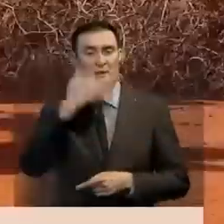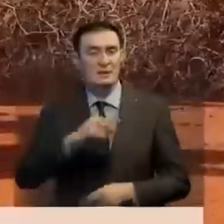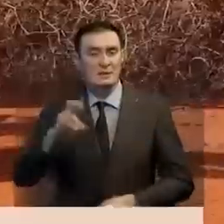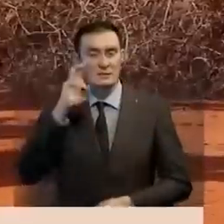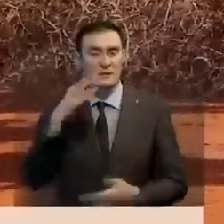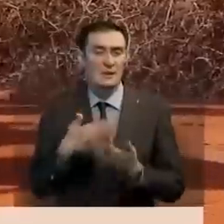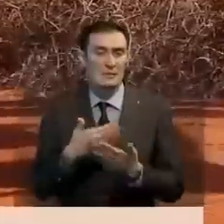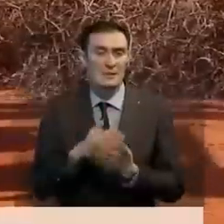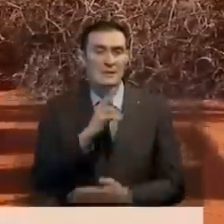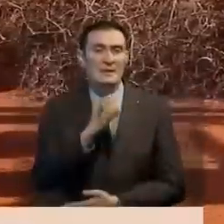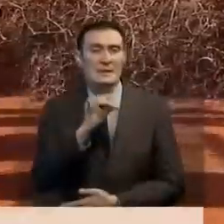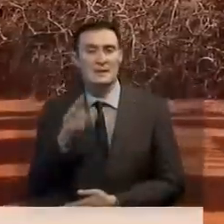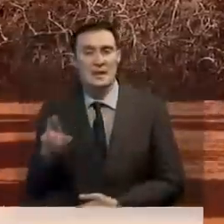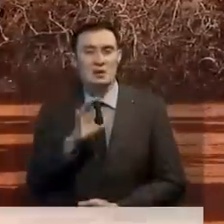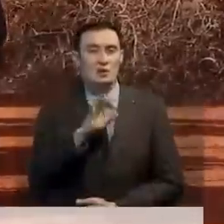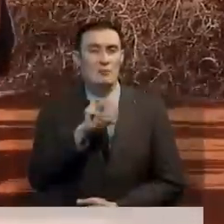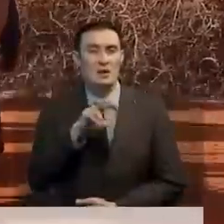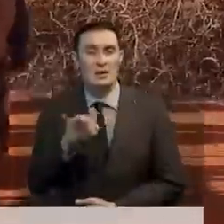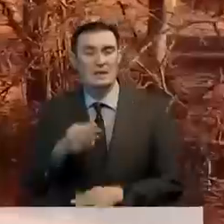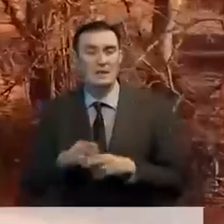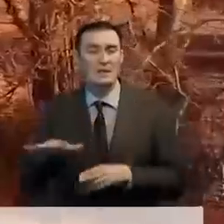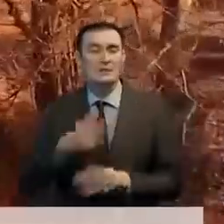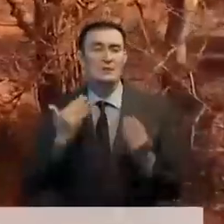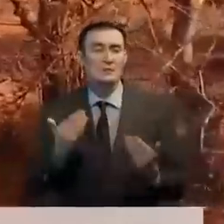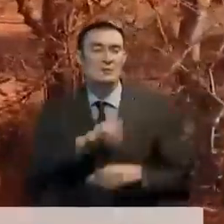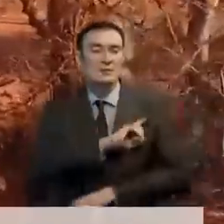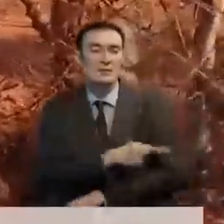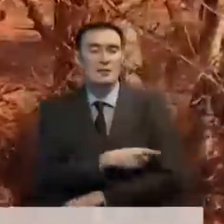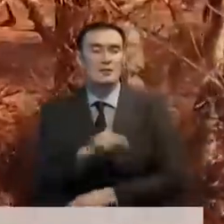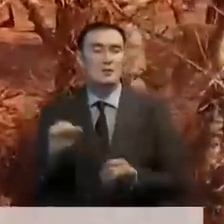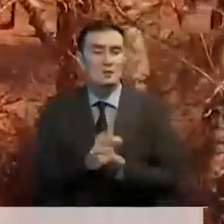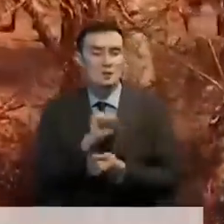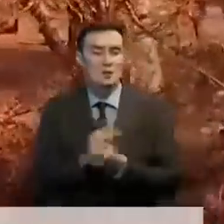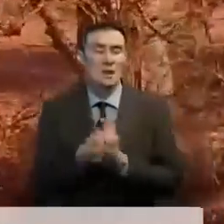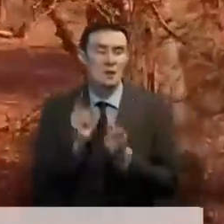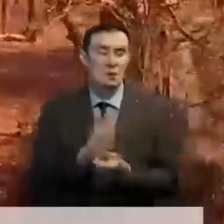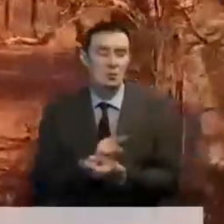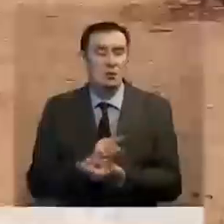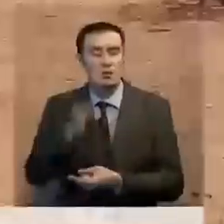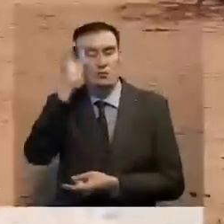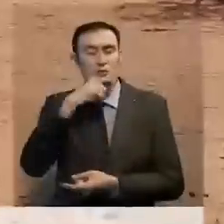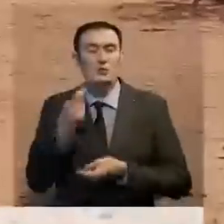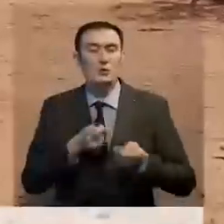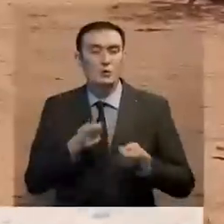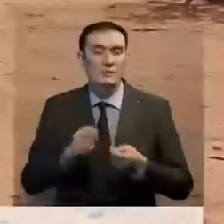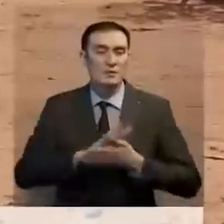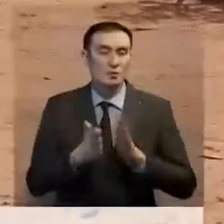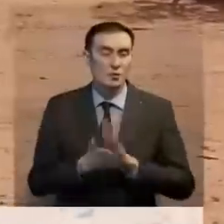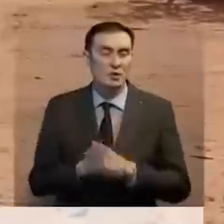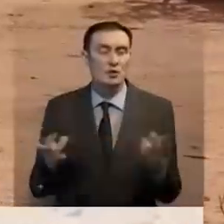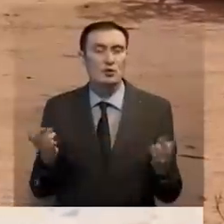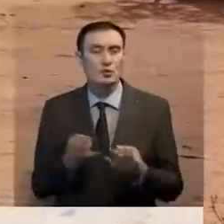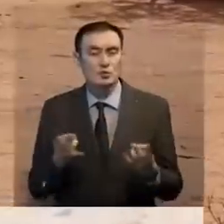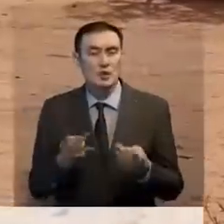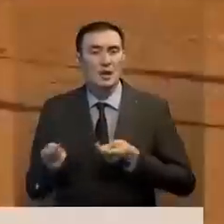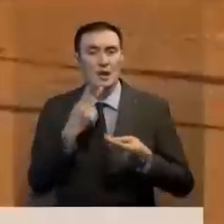странам, например, Кении и Сомали. Эти регионы переживают сильную засуху. Ученые настаивают, для урегулирования ситуации